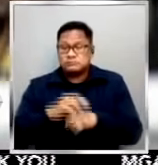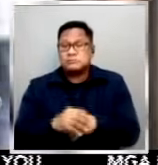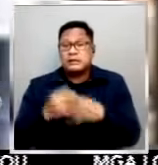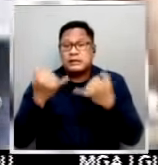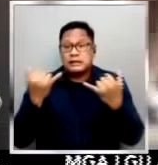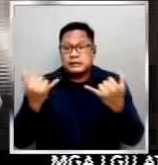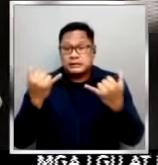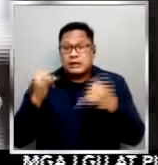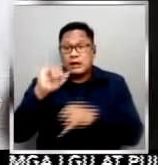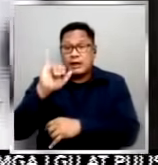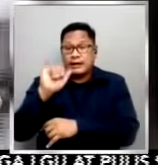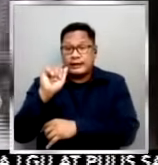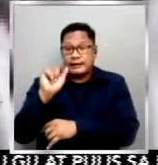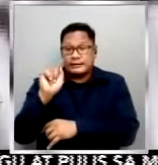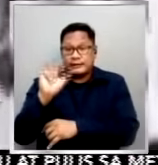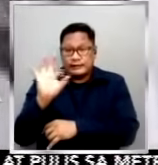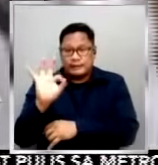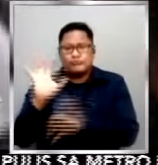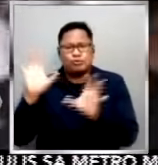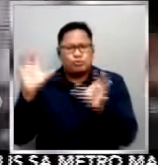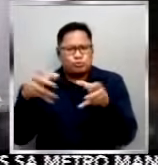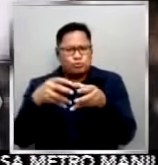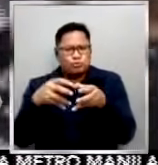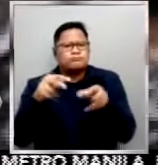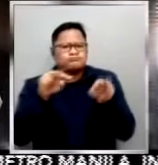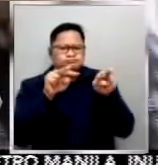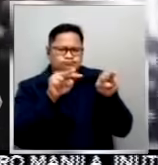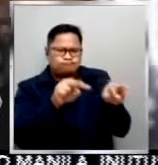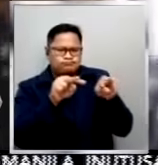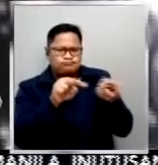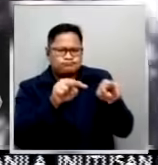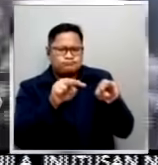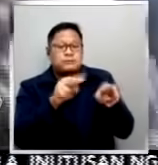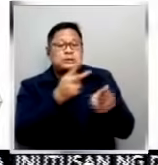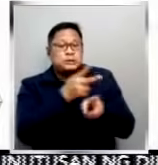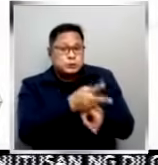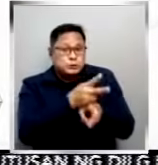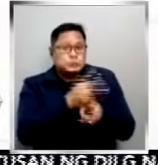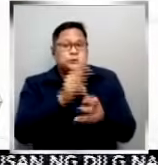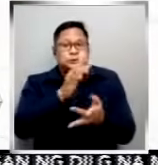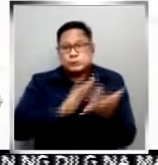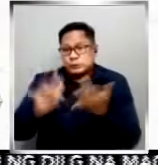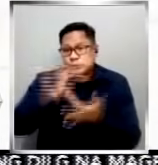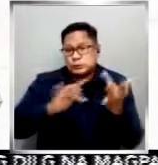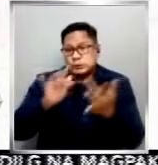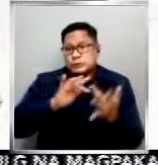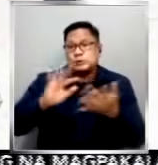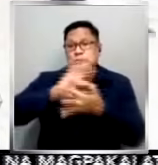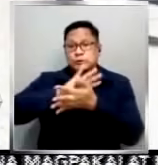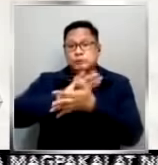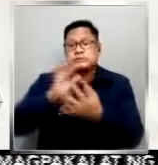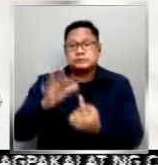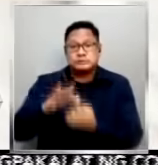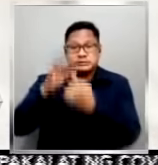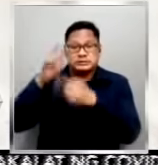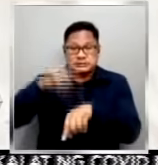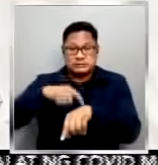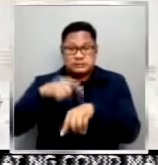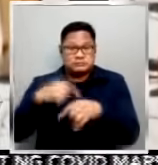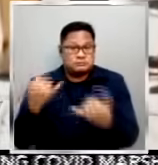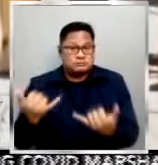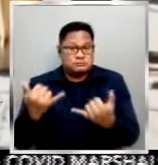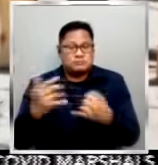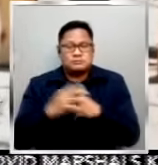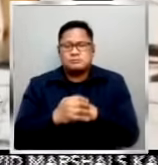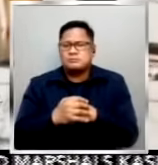na babantayan ang galaw ng mga kaso ng COVID lalo na sa panahong ito. Hindi man daw nakaalarma ang pagtaas ng reproduction